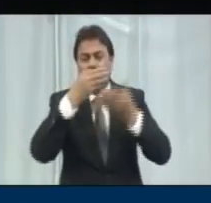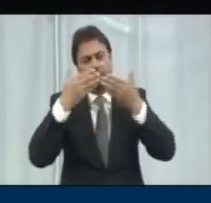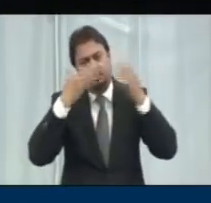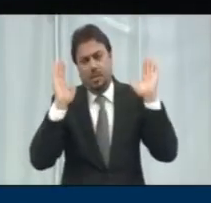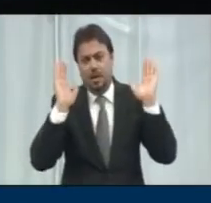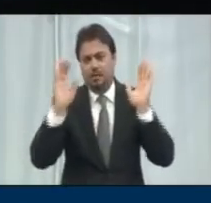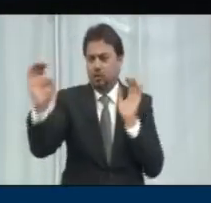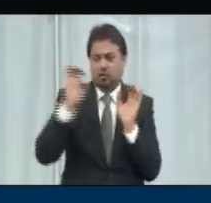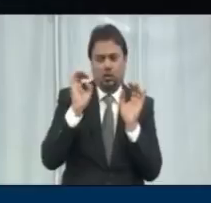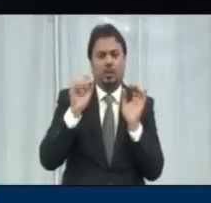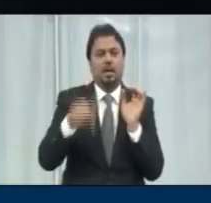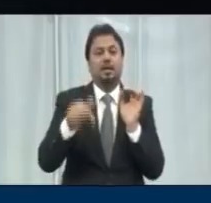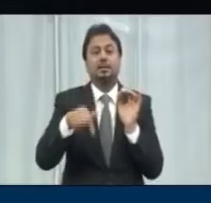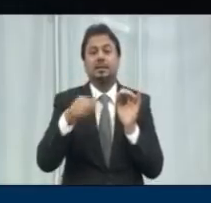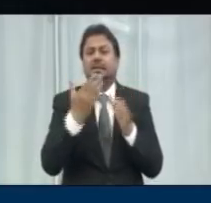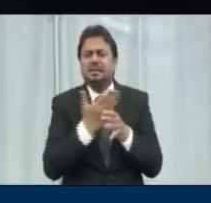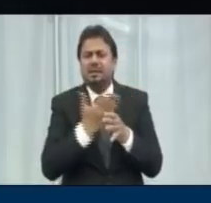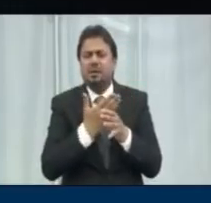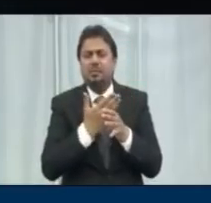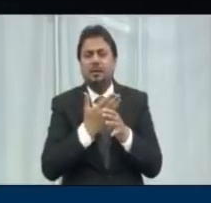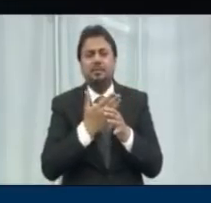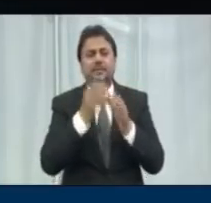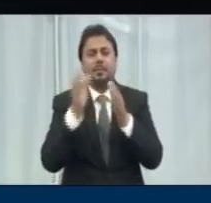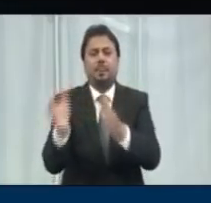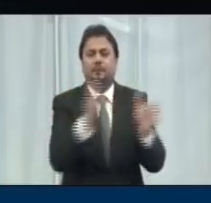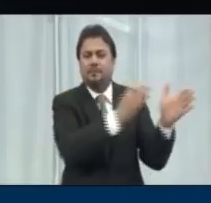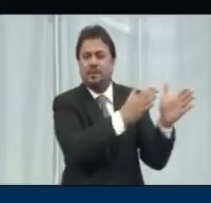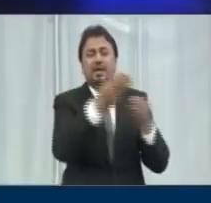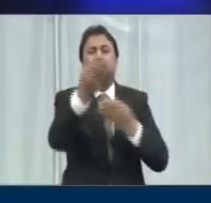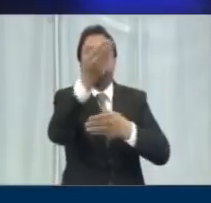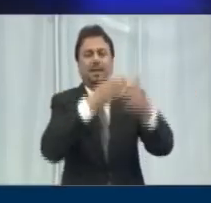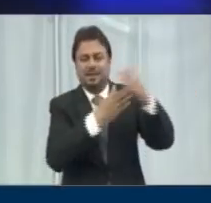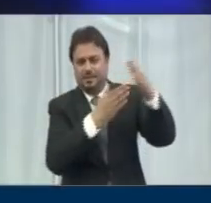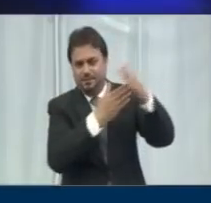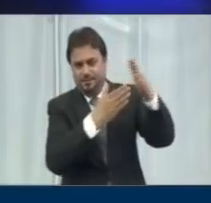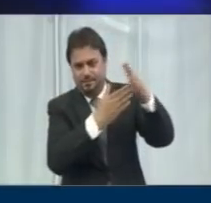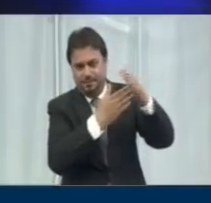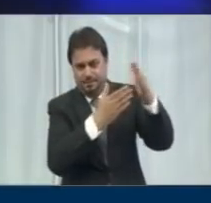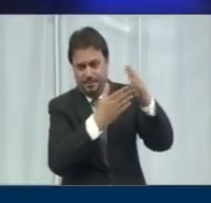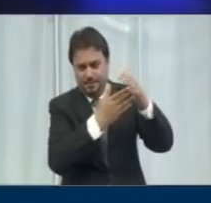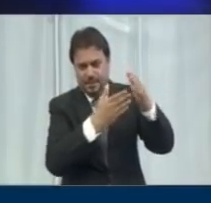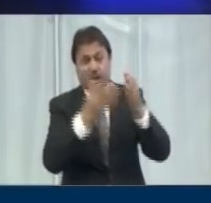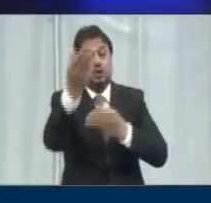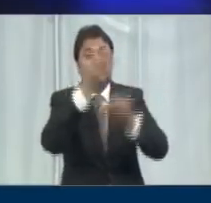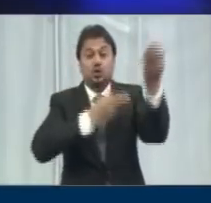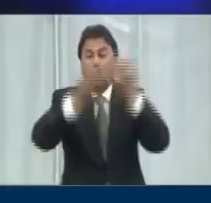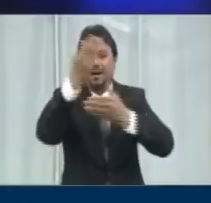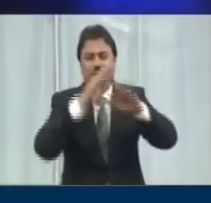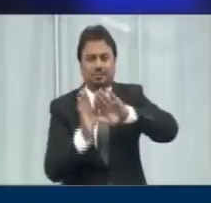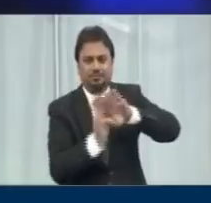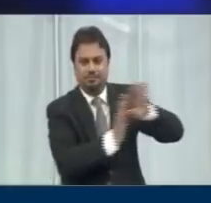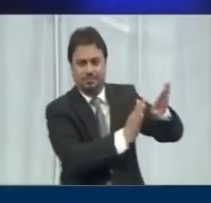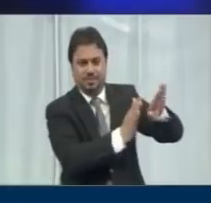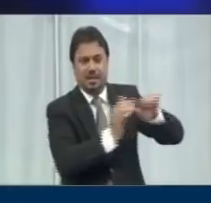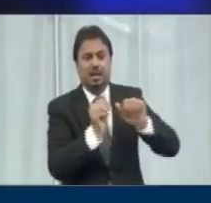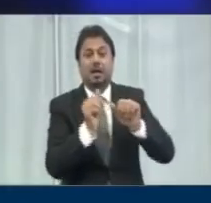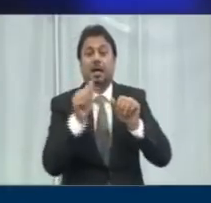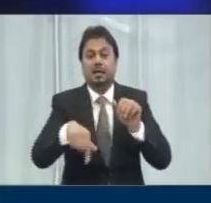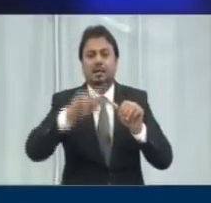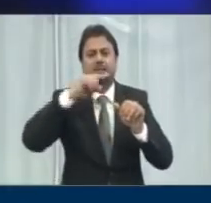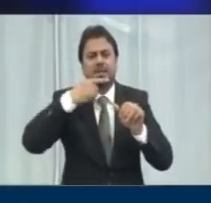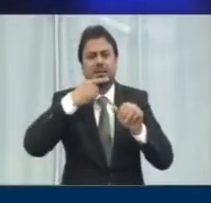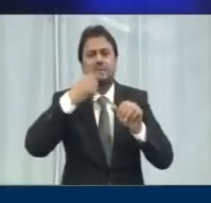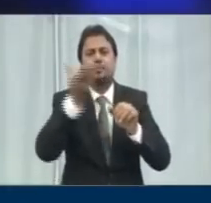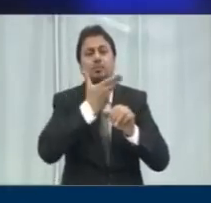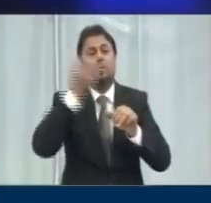طبعا مواقف احترازية. طيب بعيدا عن الحركة التجارية، حركة المواطنين العادية في كل الأيام مقطوعة ما بين البصرة